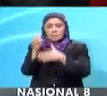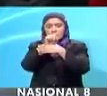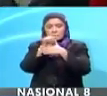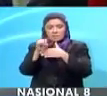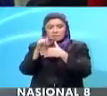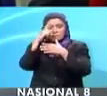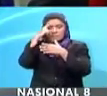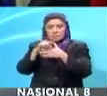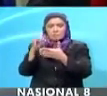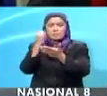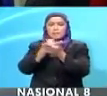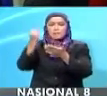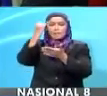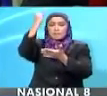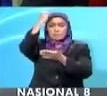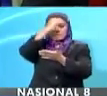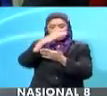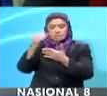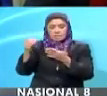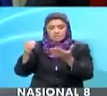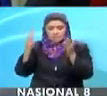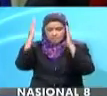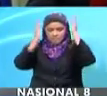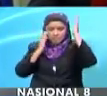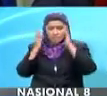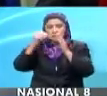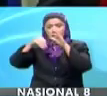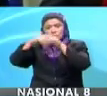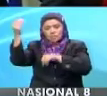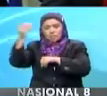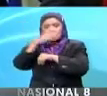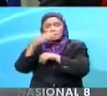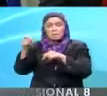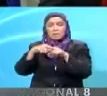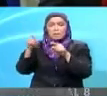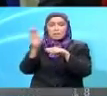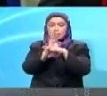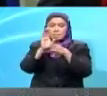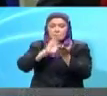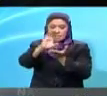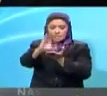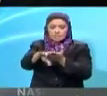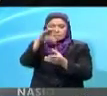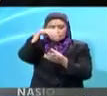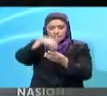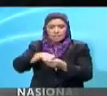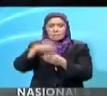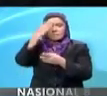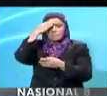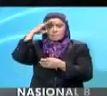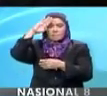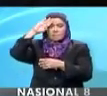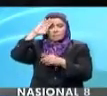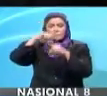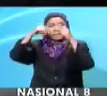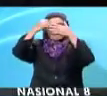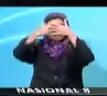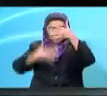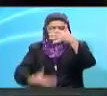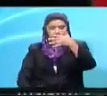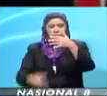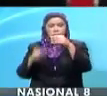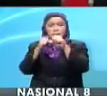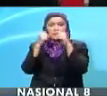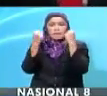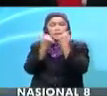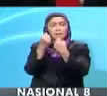untuk institusi tempatan dan asing serta para pelabur termasuk pelabur Bumi Putra. Penyenaraian Sunway Construction Group